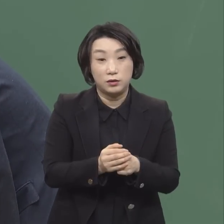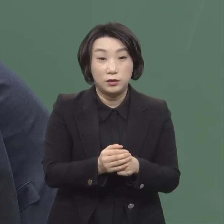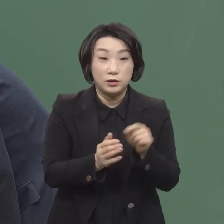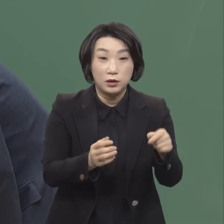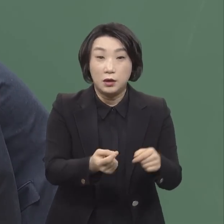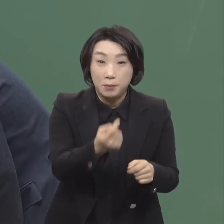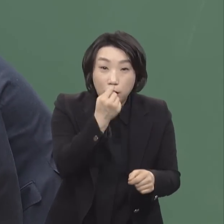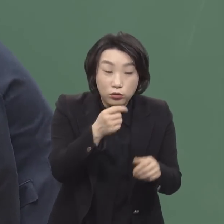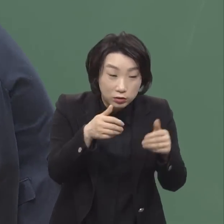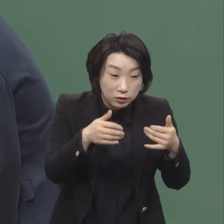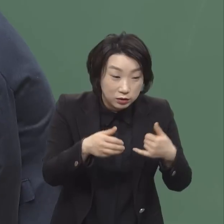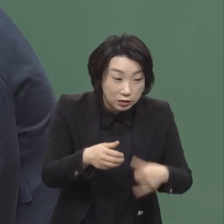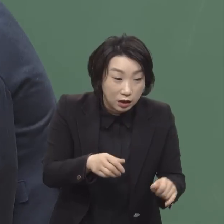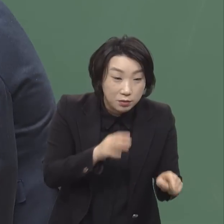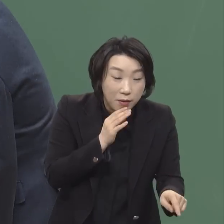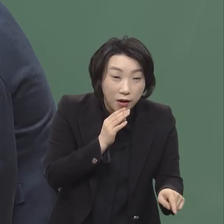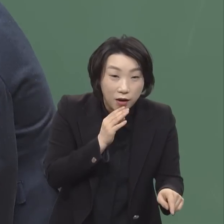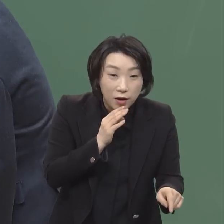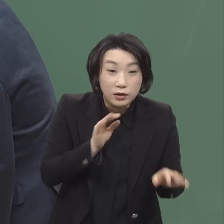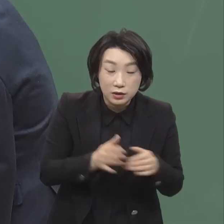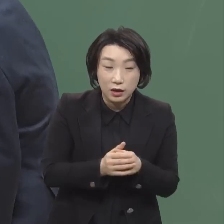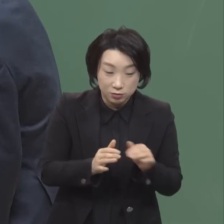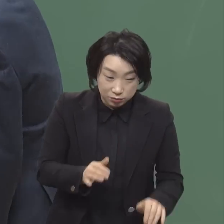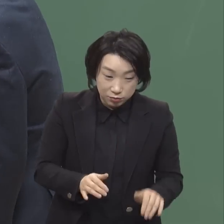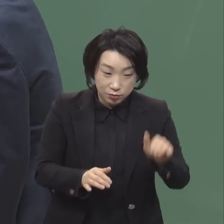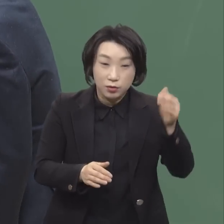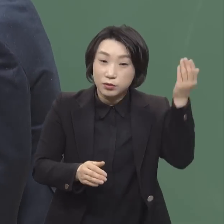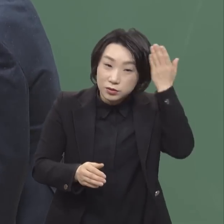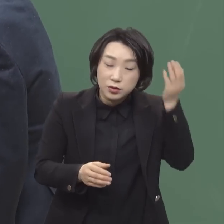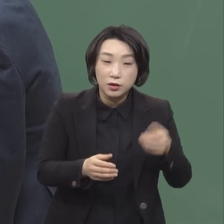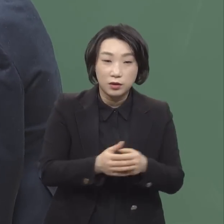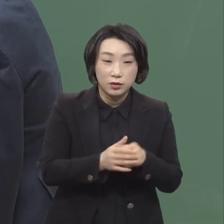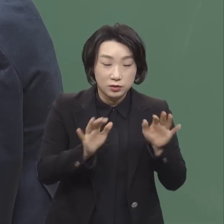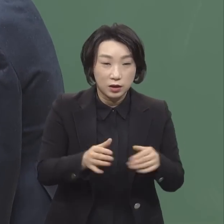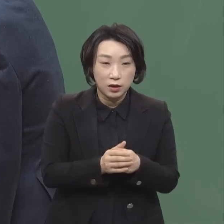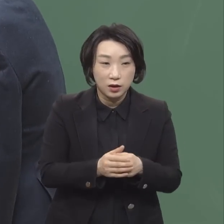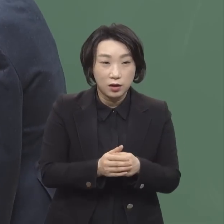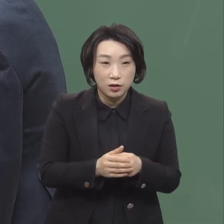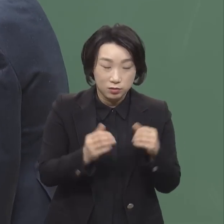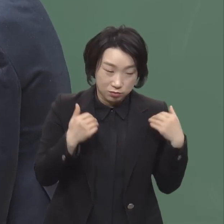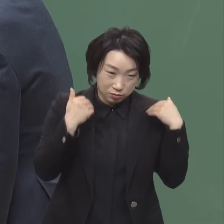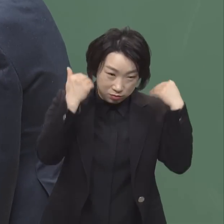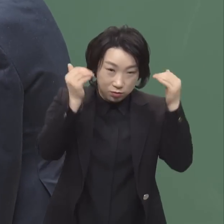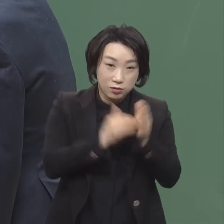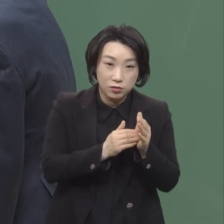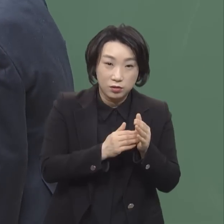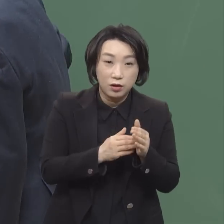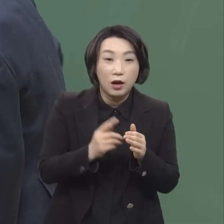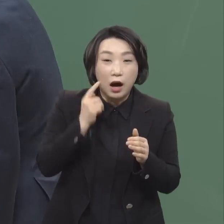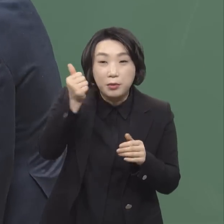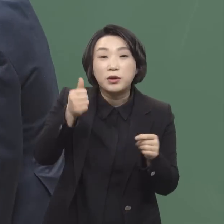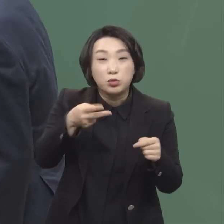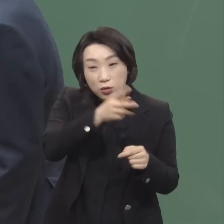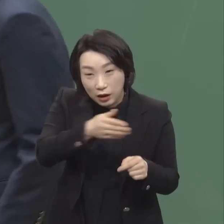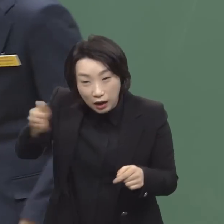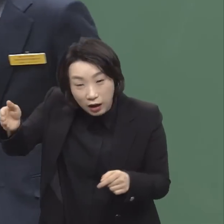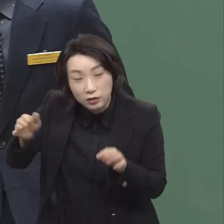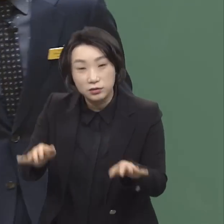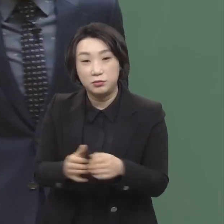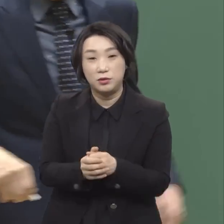종에게서 배운 자식이 아버지께로 다시 돌아가면 이제 아버지가 인도하는 자가 된다 이 말이요. 아, 무슨 말인지